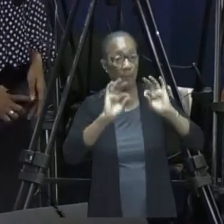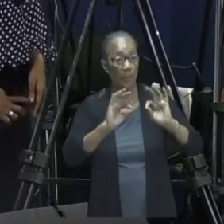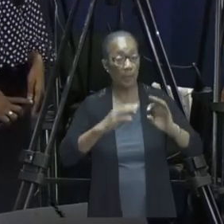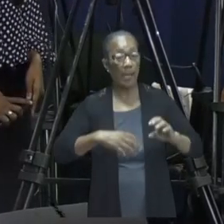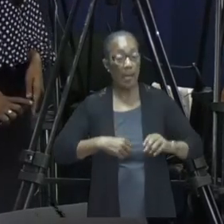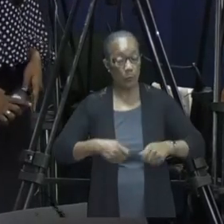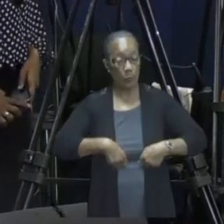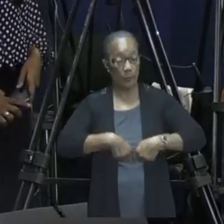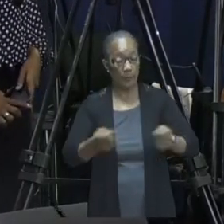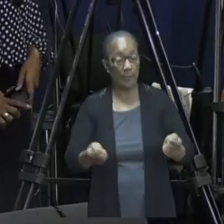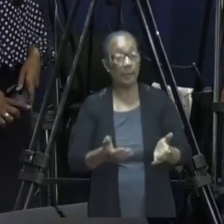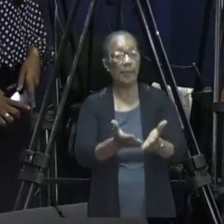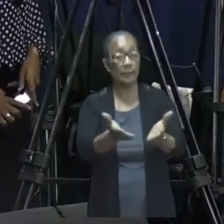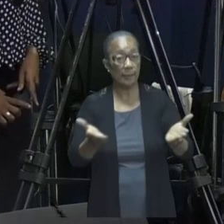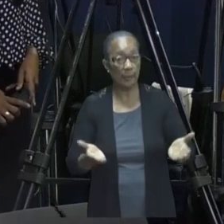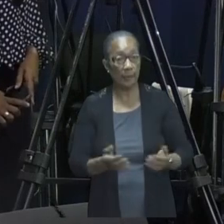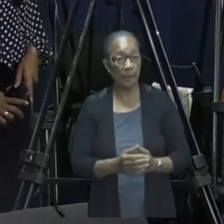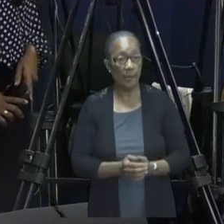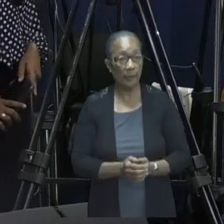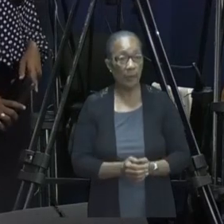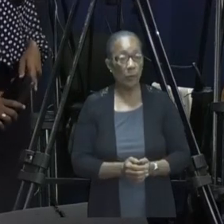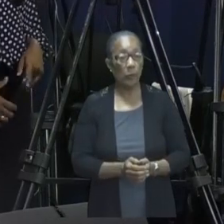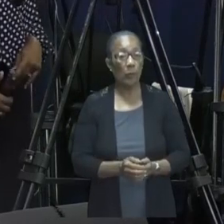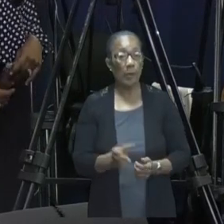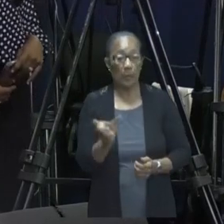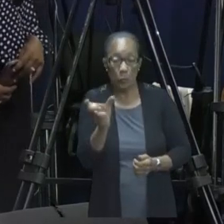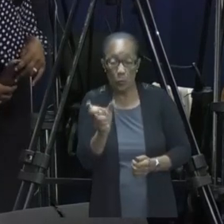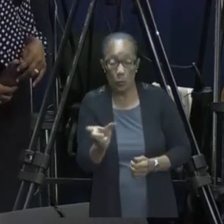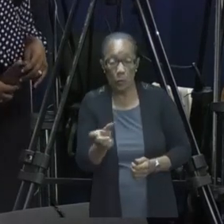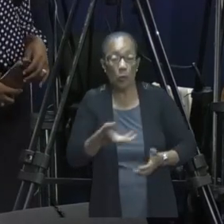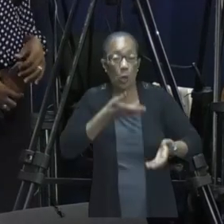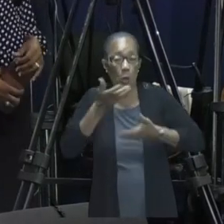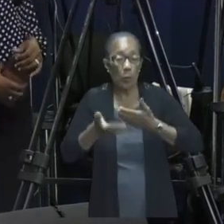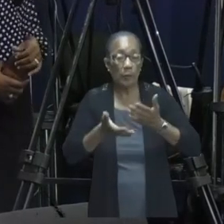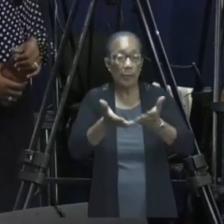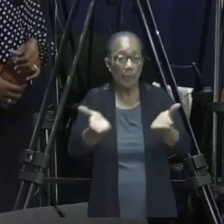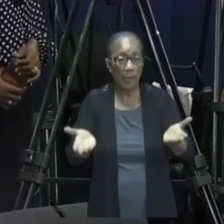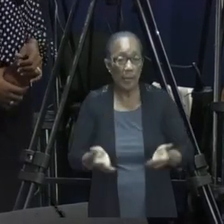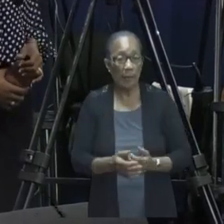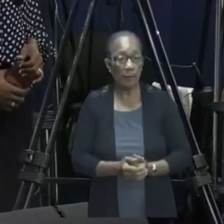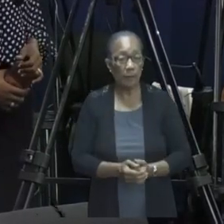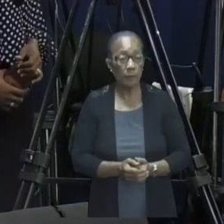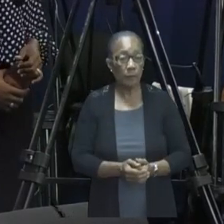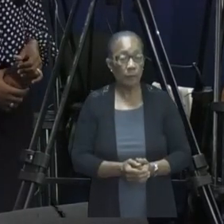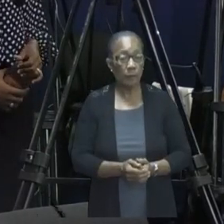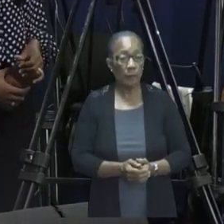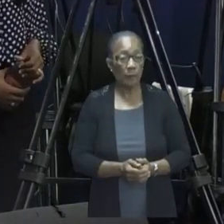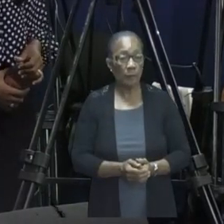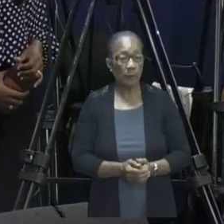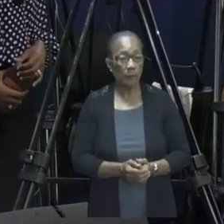daarnet enkele kernwoorden aangehaald negativiteit polarisatie